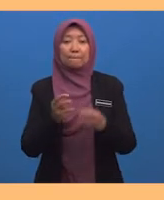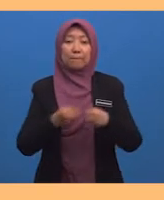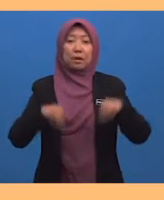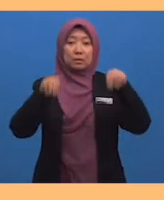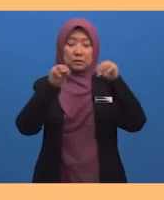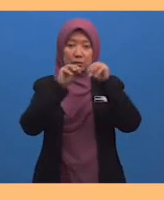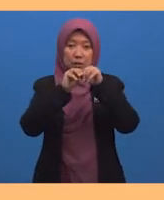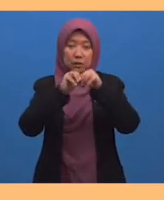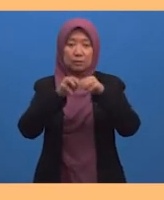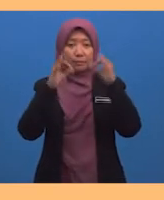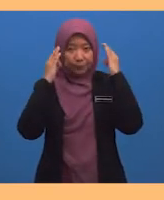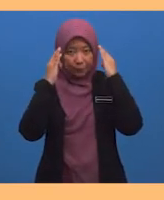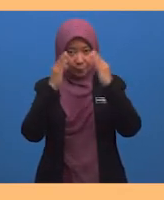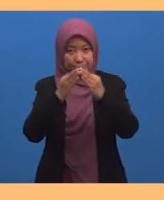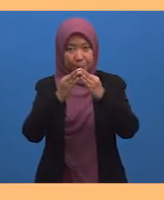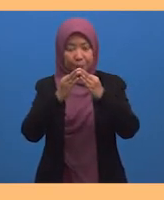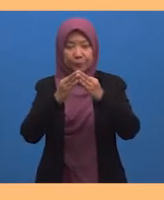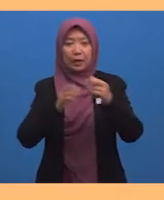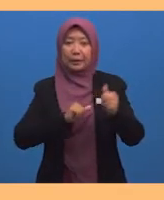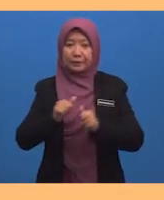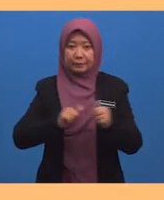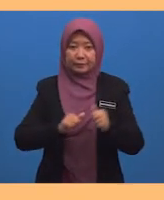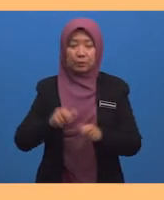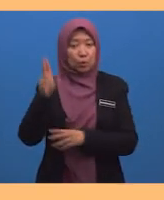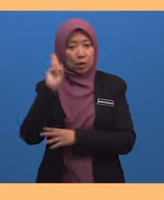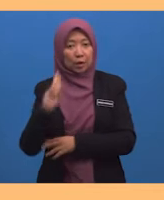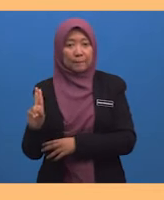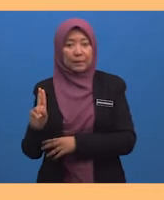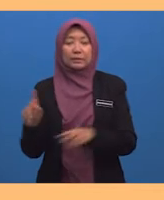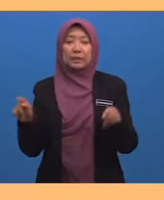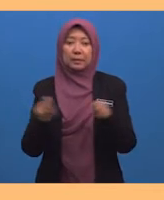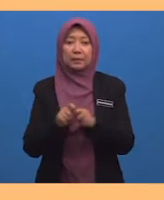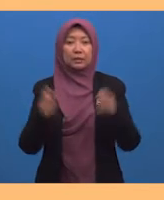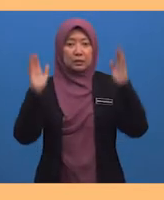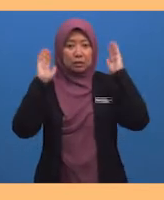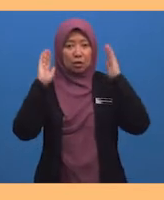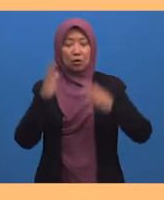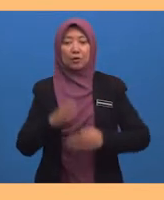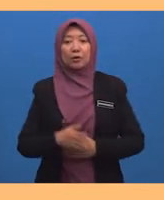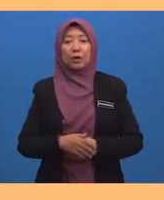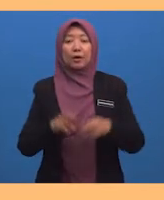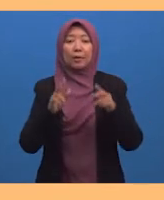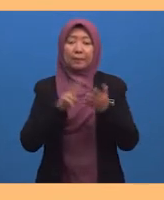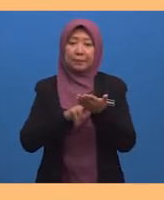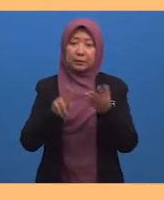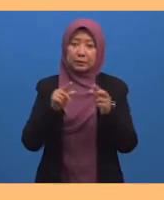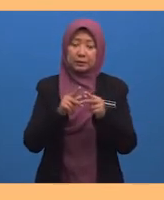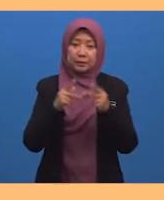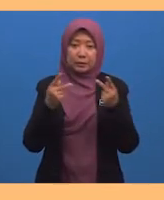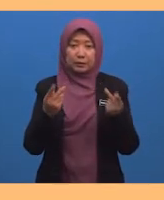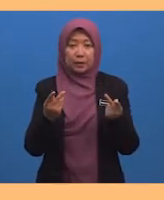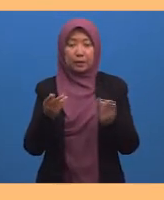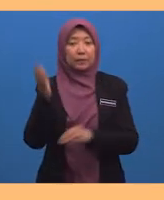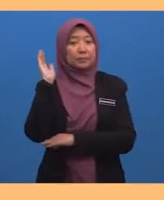lebih mengarah kepada kegiatan agama seperti solat, pengajian kitab,